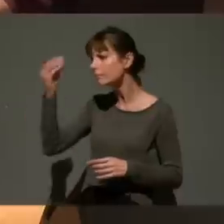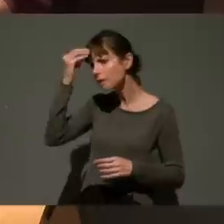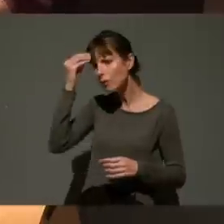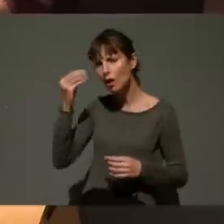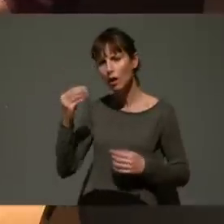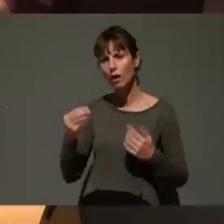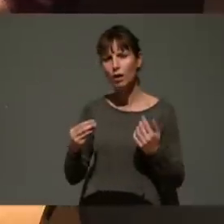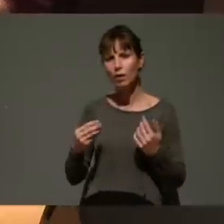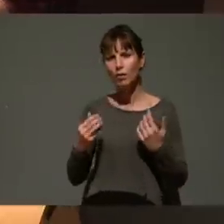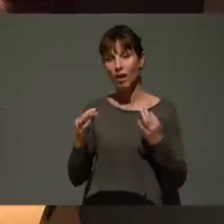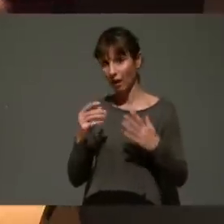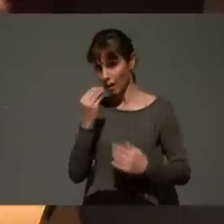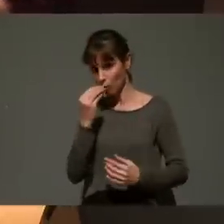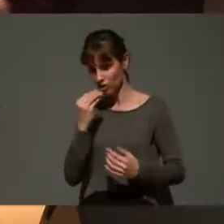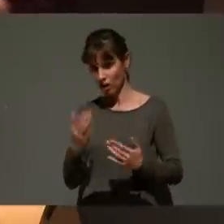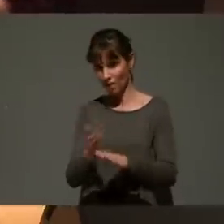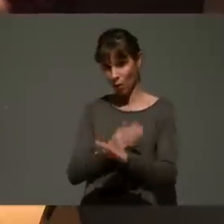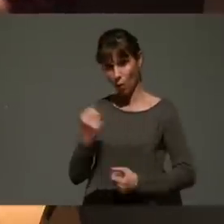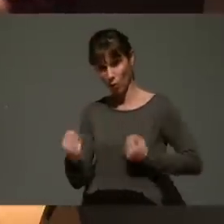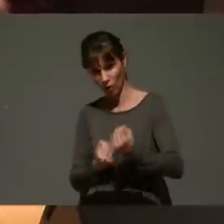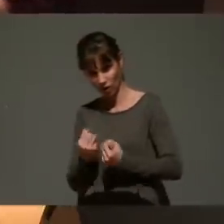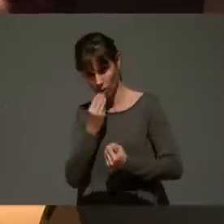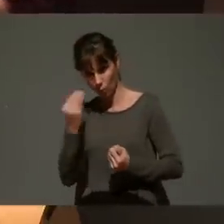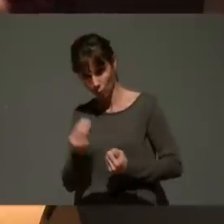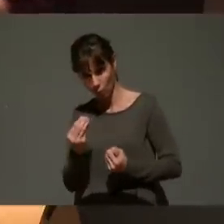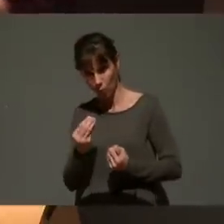courir à jeun, et combien de temps, par exemple.